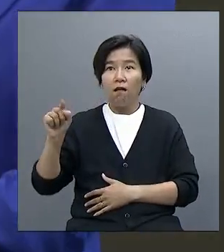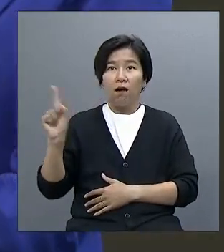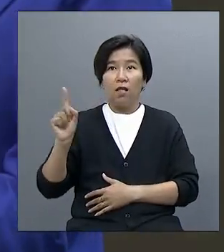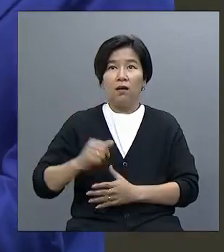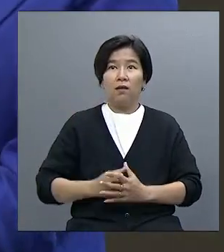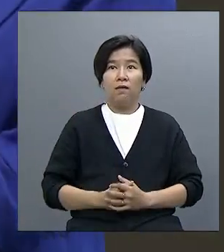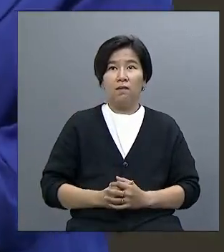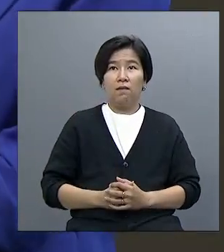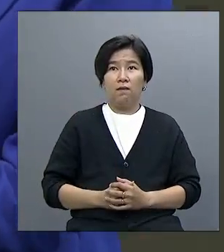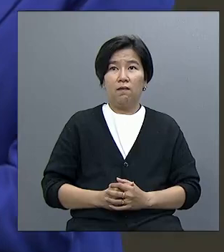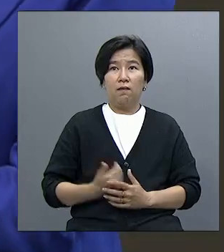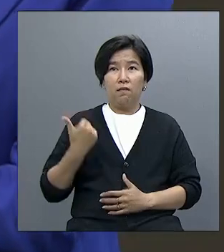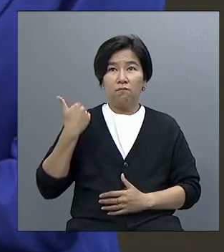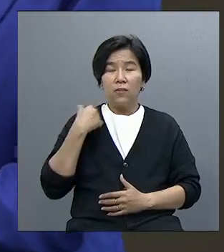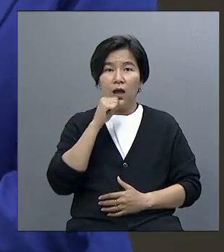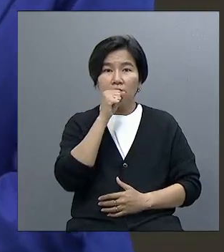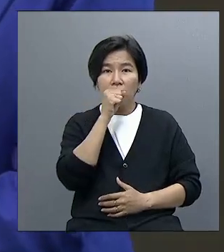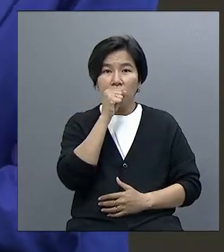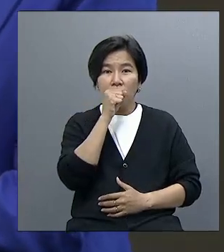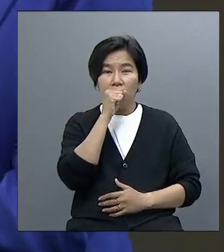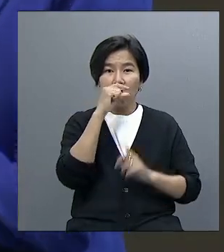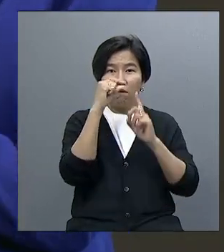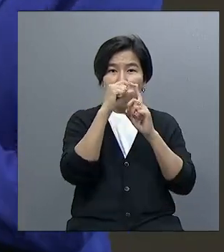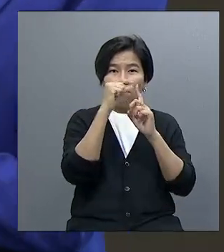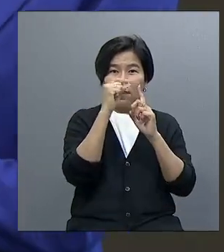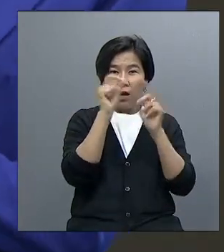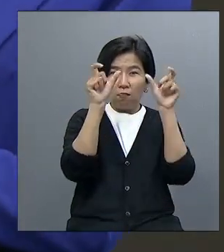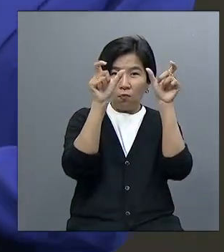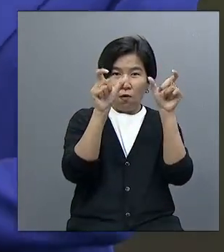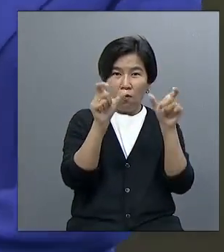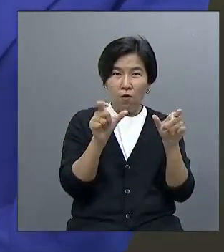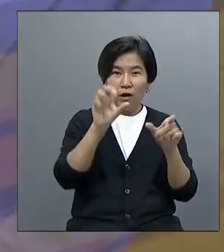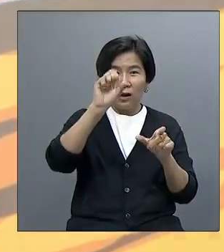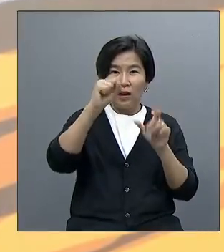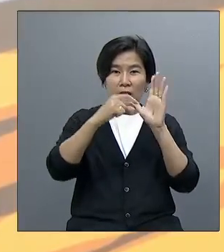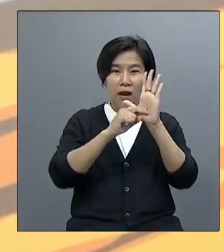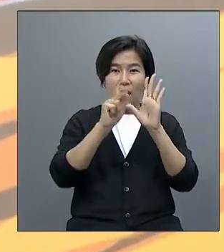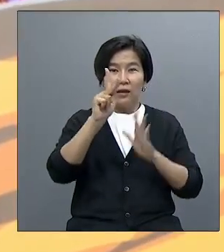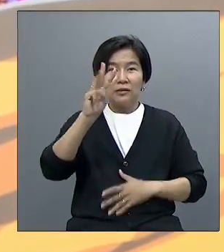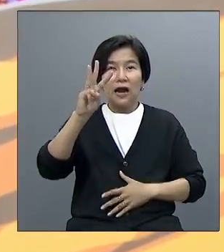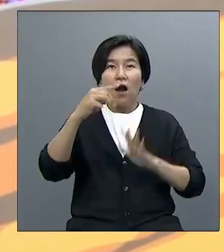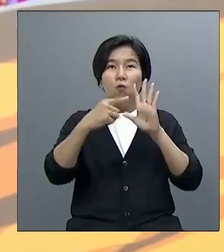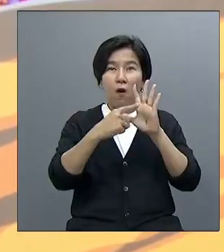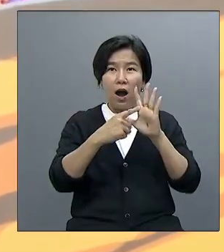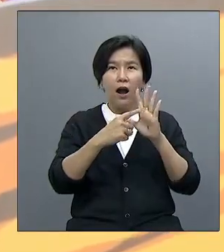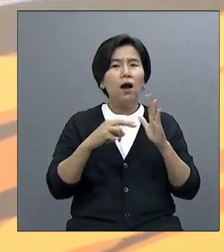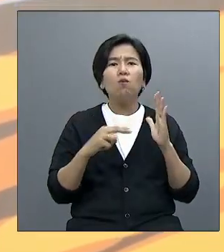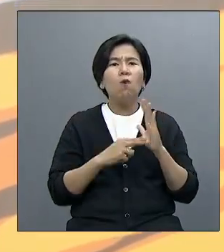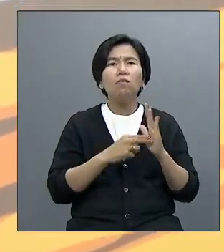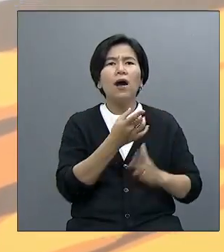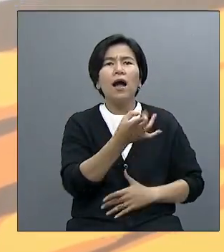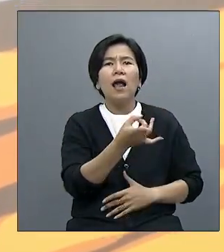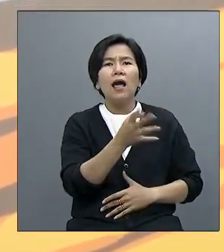ชอปรางเนี่ยมีการร้องสักกวาด้วยสักกวาเนี่ยคืออะไรคะอาจารย์คะ โอ้โหสักกวาเนี่ยบอกว่าเป็นการละเล่น